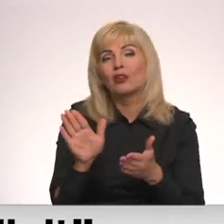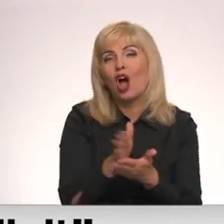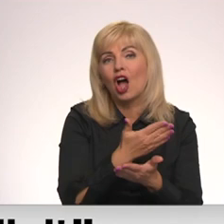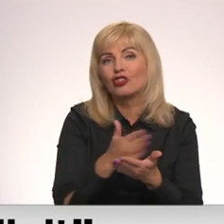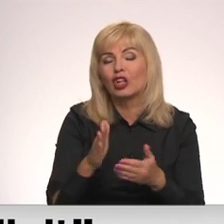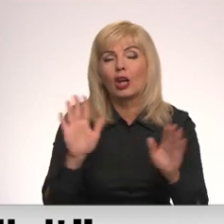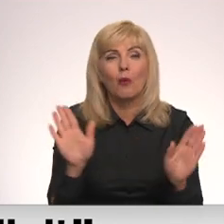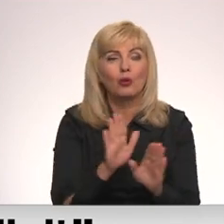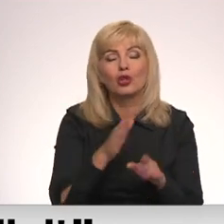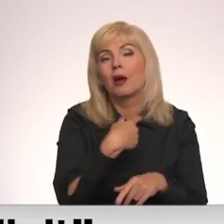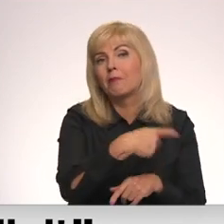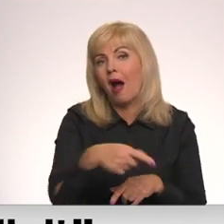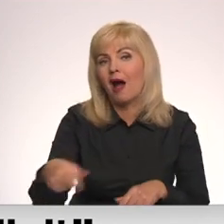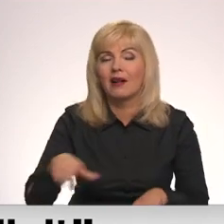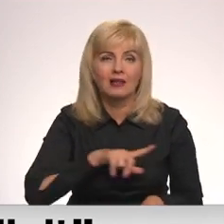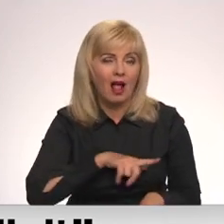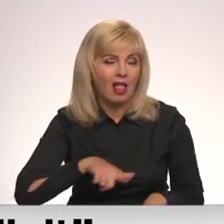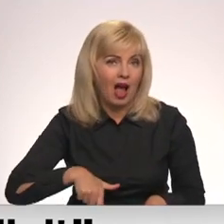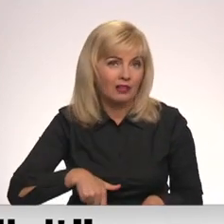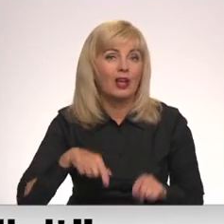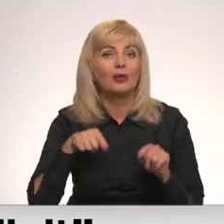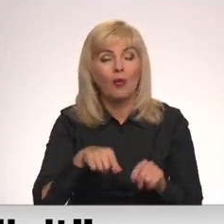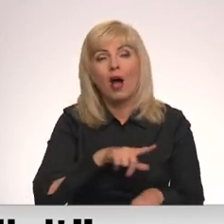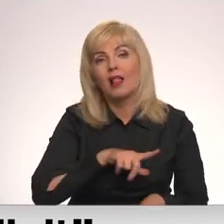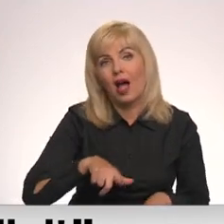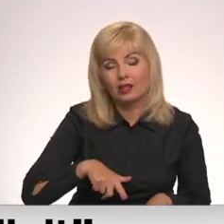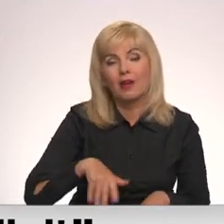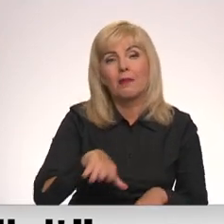No visas pārējās Latvijas. Es domāju, ar to arī Latvijā mēs esam pazīstami.